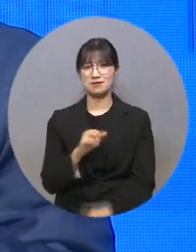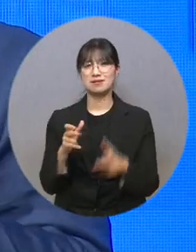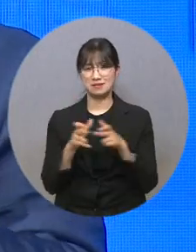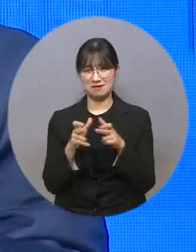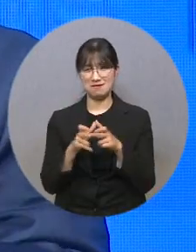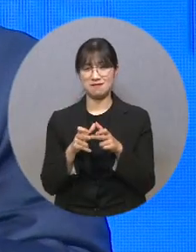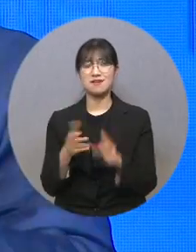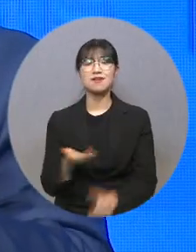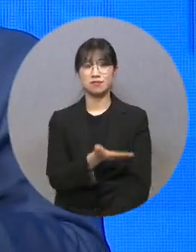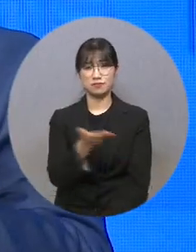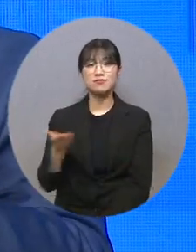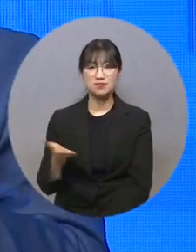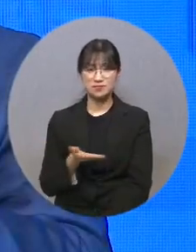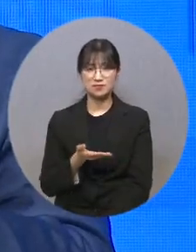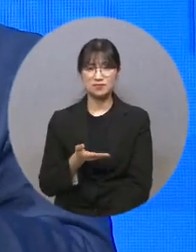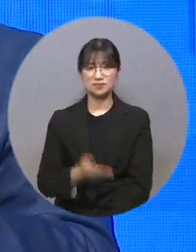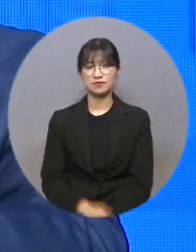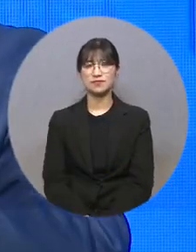장애인